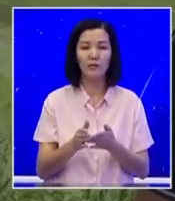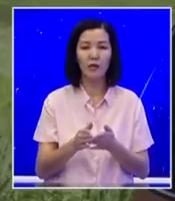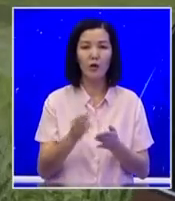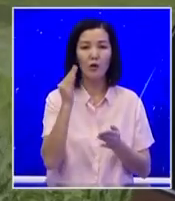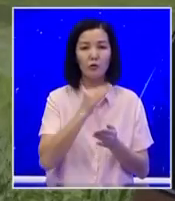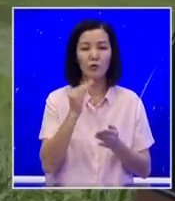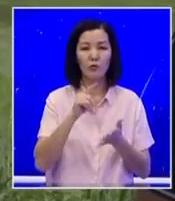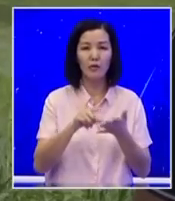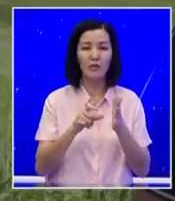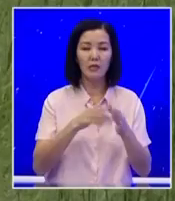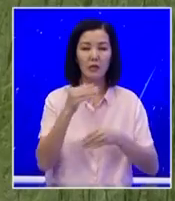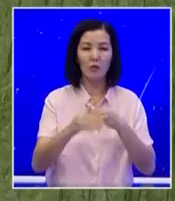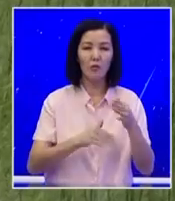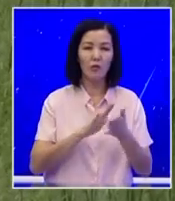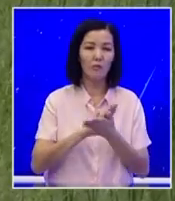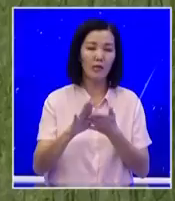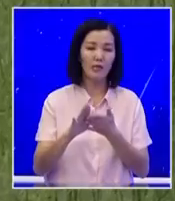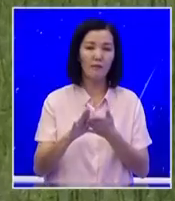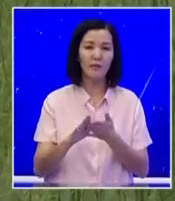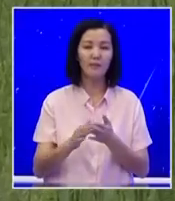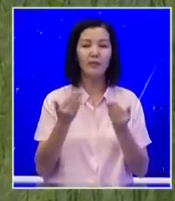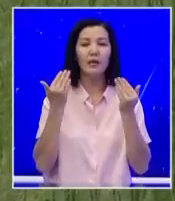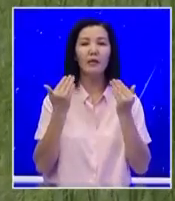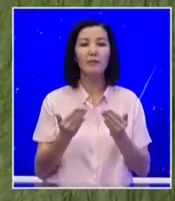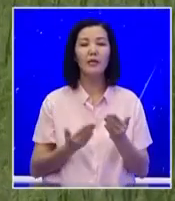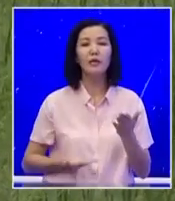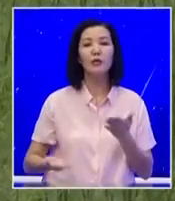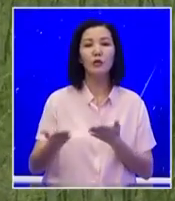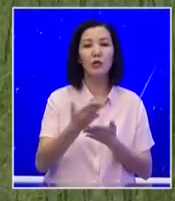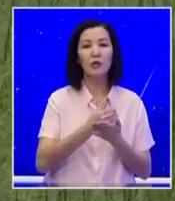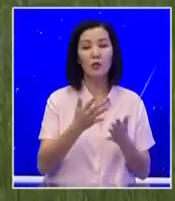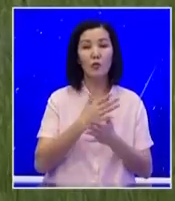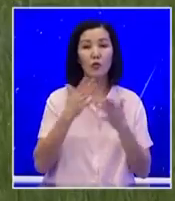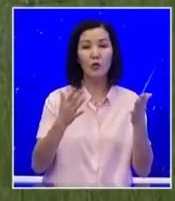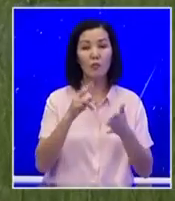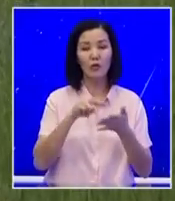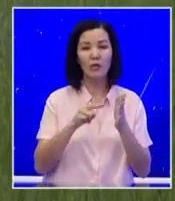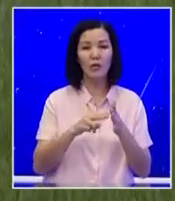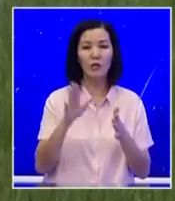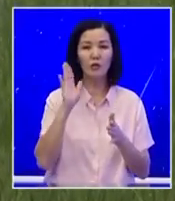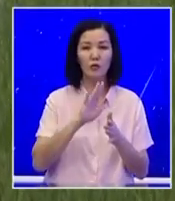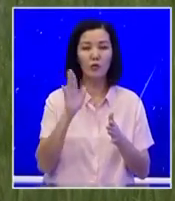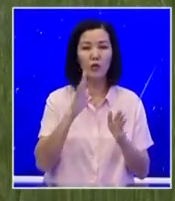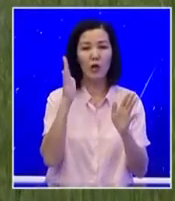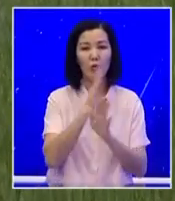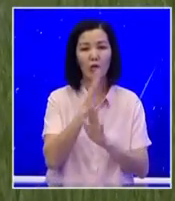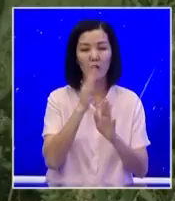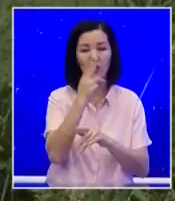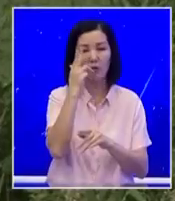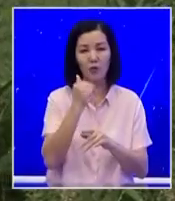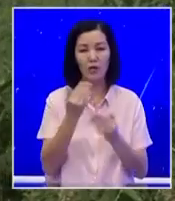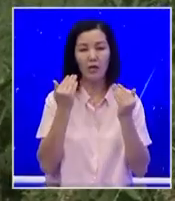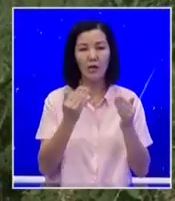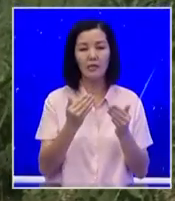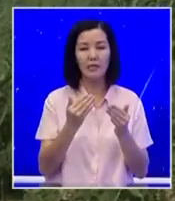Үштөбеде цехта өңдейміз. Диқан биыл қамбасының толы боларына сенеді. Оған суы да мол, ауа райы да қолайлы. Қазіргі